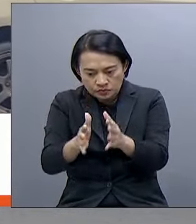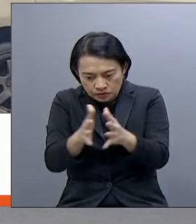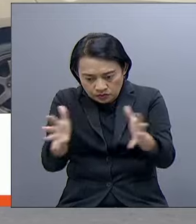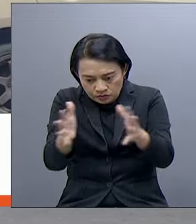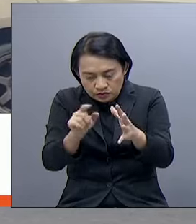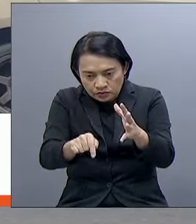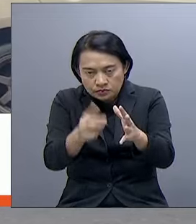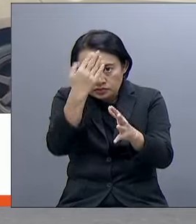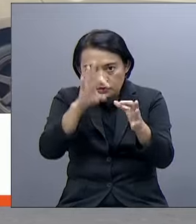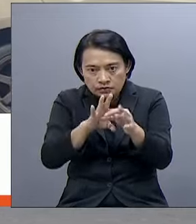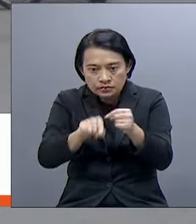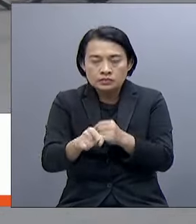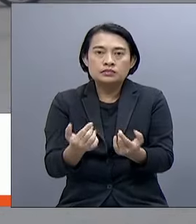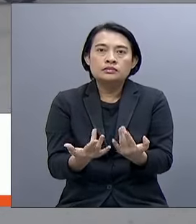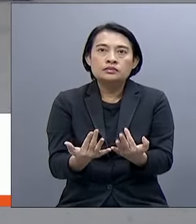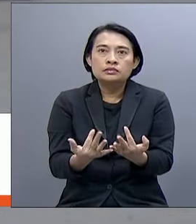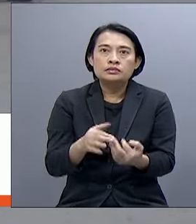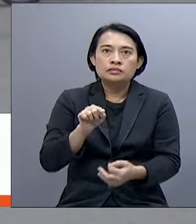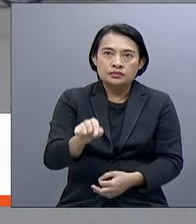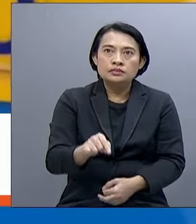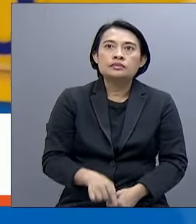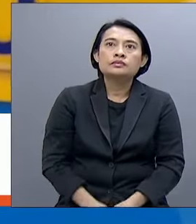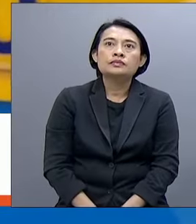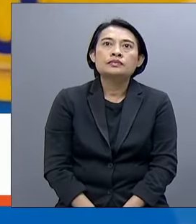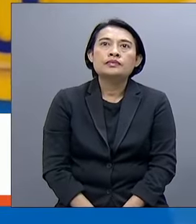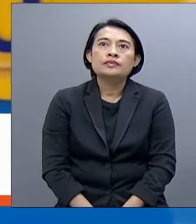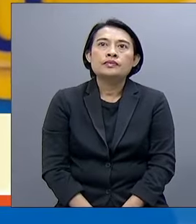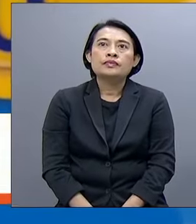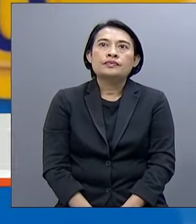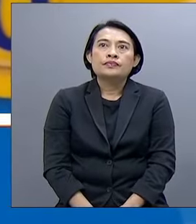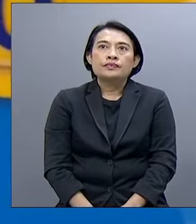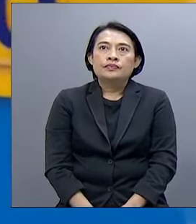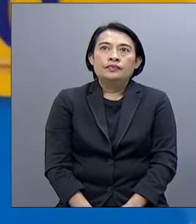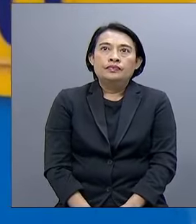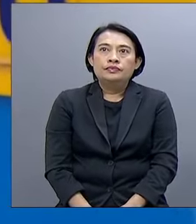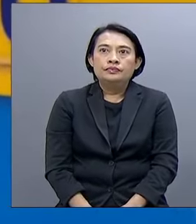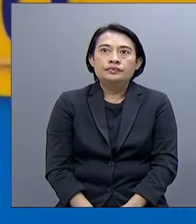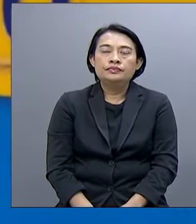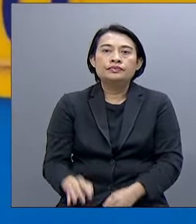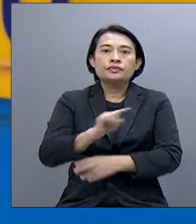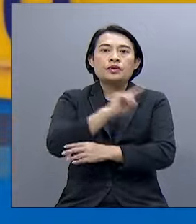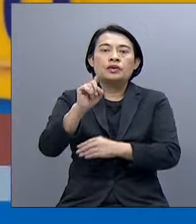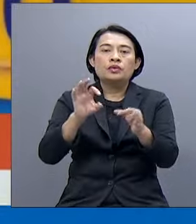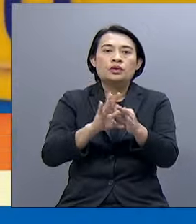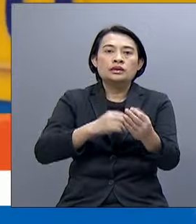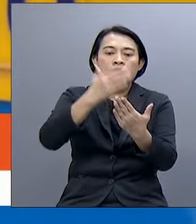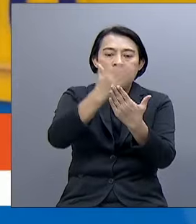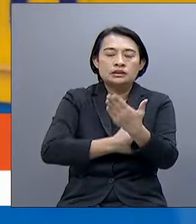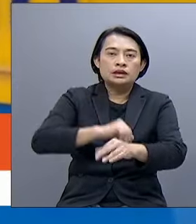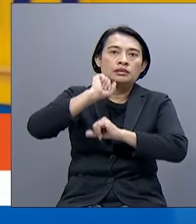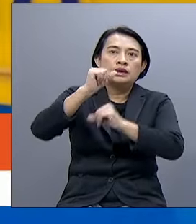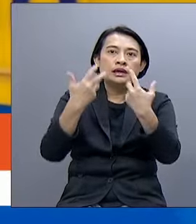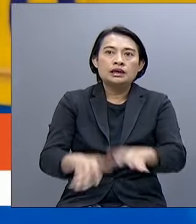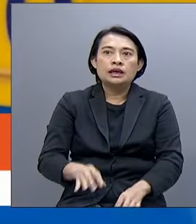รอที่จะลุ้นเลขเด็ดกันค่ะ ช่วงแรกๆเนี่ยที่หลังจากวันหวยออกแล้วอ่ะลูกค้าก็ยังไม่ค่อยมาซื้อเพราะว่า